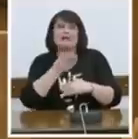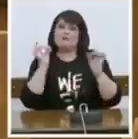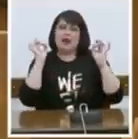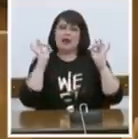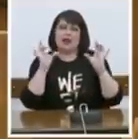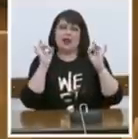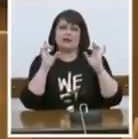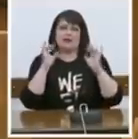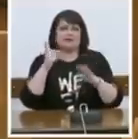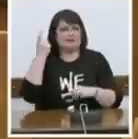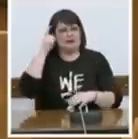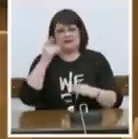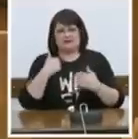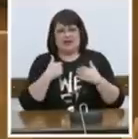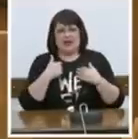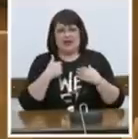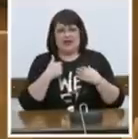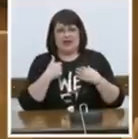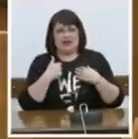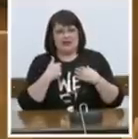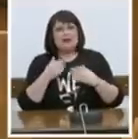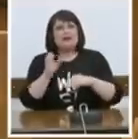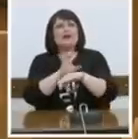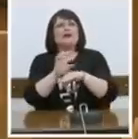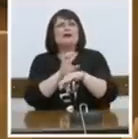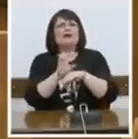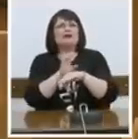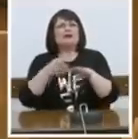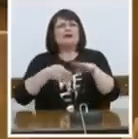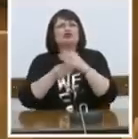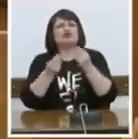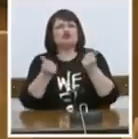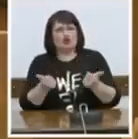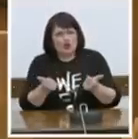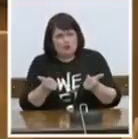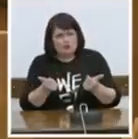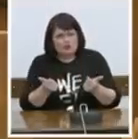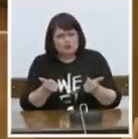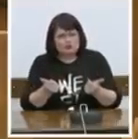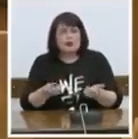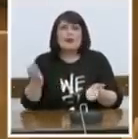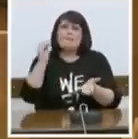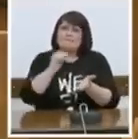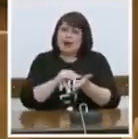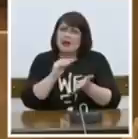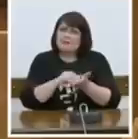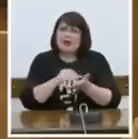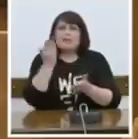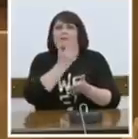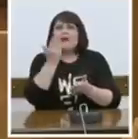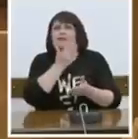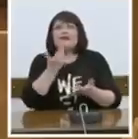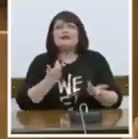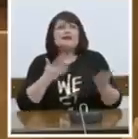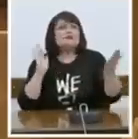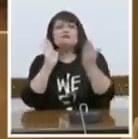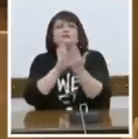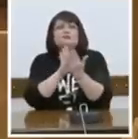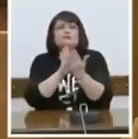κληθεί να προσεγγίσει την παιδεία και βρέθηκαν για άλλη μία φορά αντιμέτωποι με